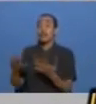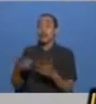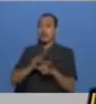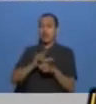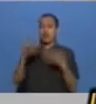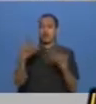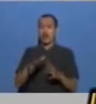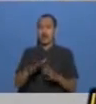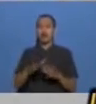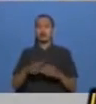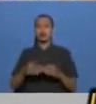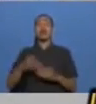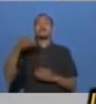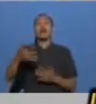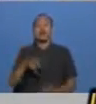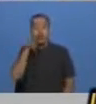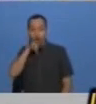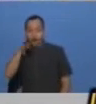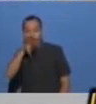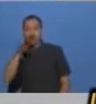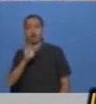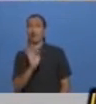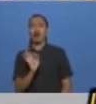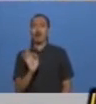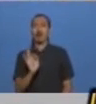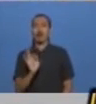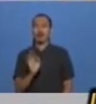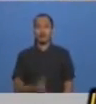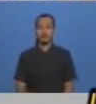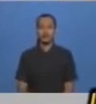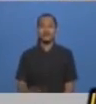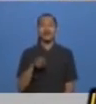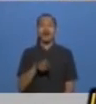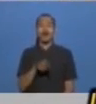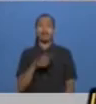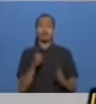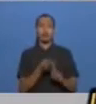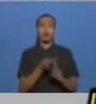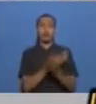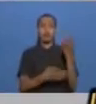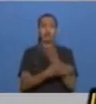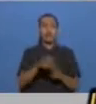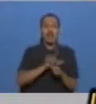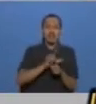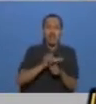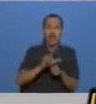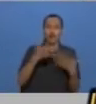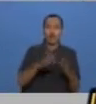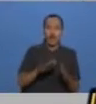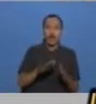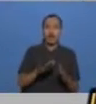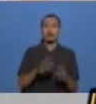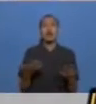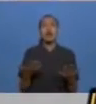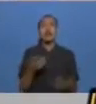dan sebagainya, sehingga ya akhirnya teman-teman itu walaupun sudah mengikuti berbagai pelatihan akhirnya hanya di rumah diam begitu, karena